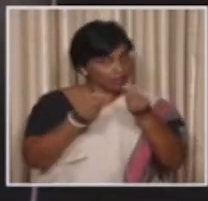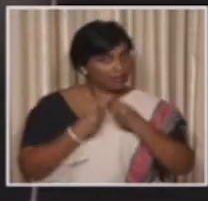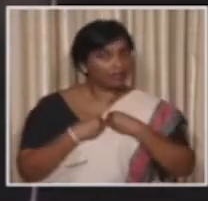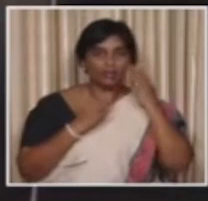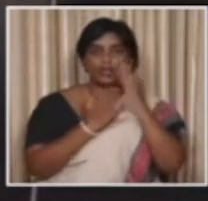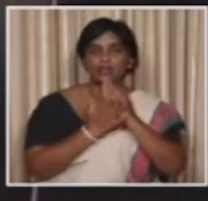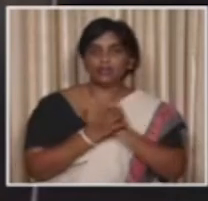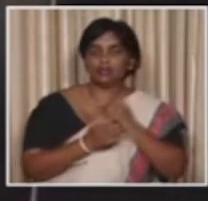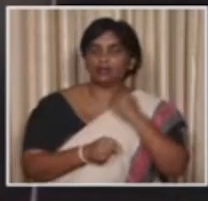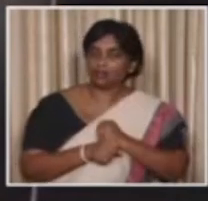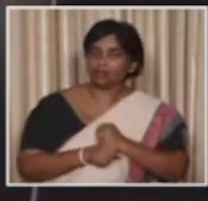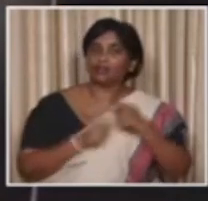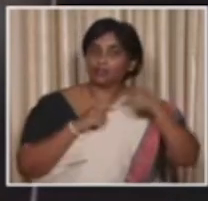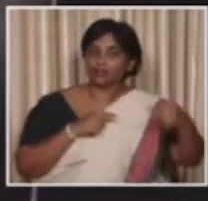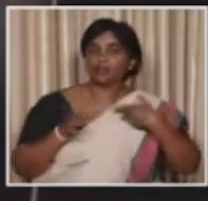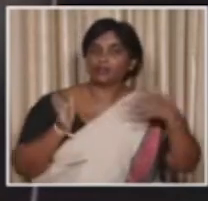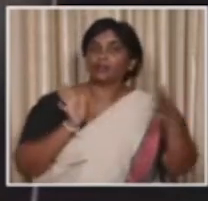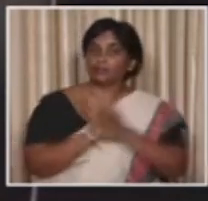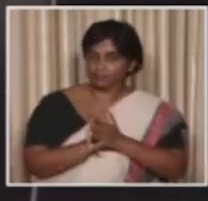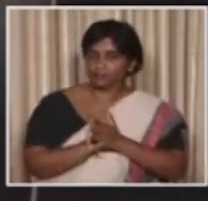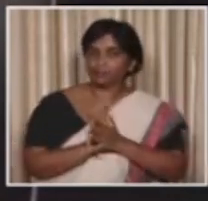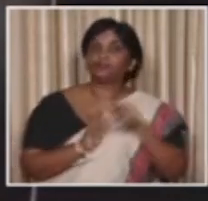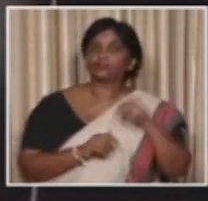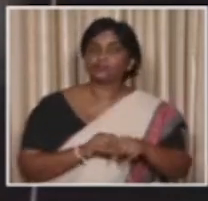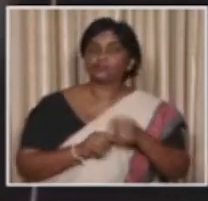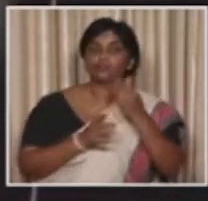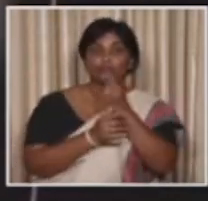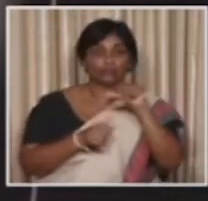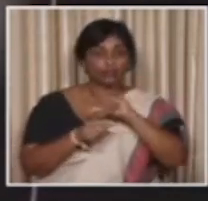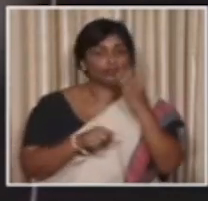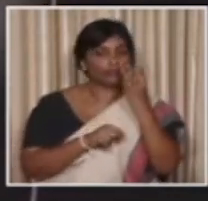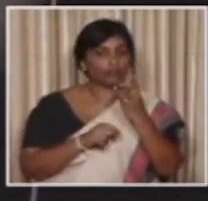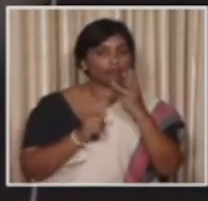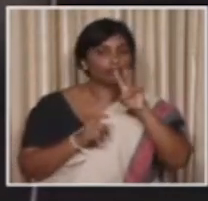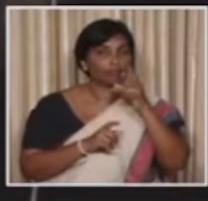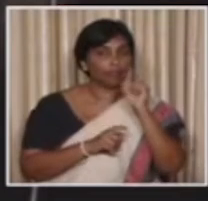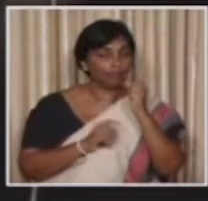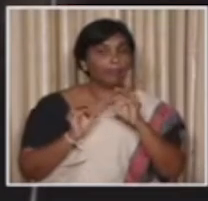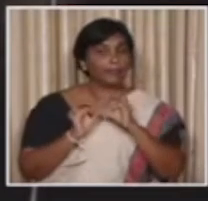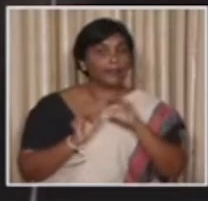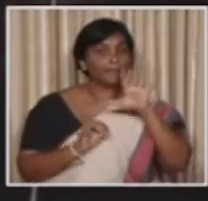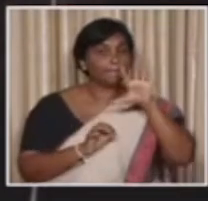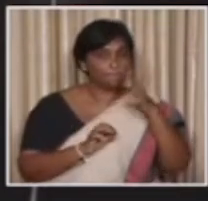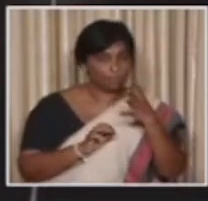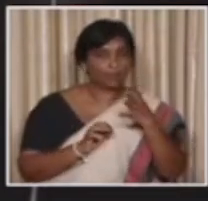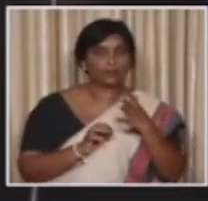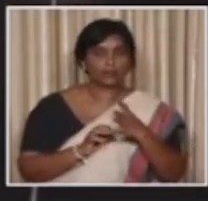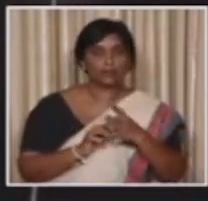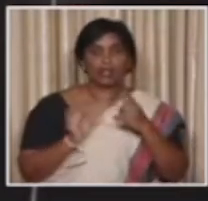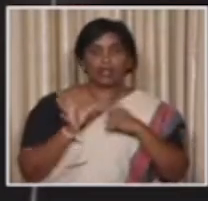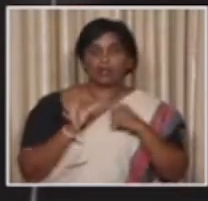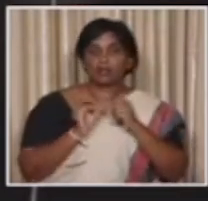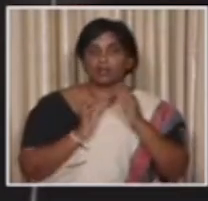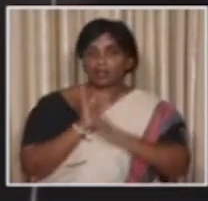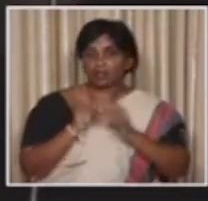නම් ආණ්ඩු පක්ෂයයි විපක්ෂයයි අපි දෙකොල්ලම එකට එක්කව වෙලා මේ ආයතන ගෙනෙලා ඔබතුමාට 250ට බිලියන 500ක් අපි අබේසිංහ